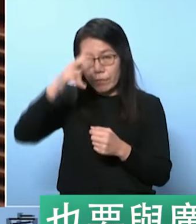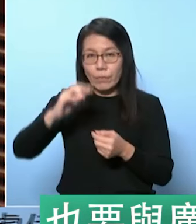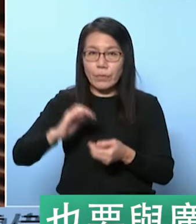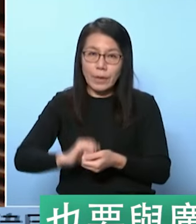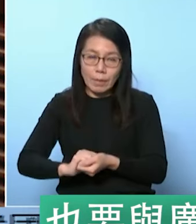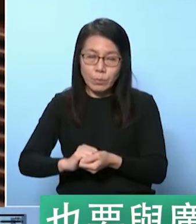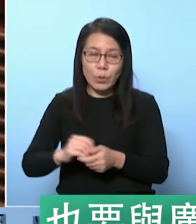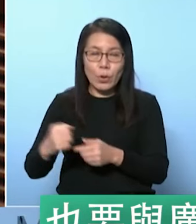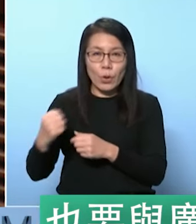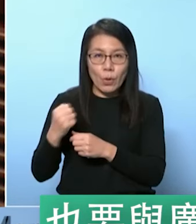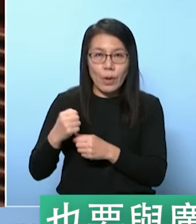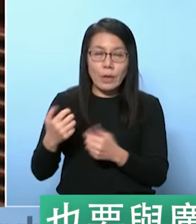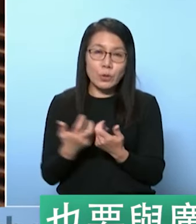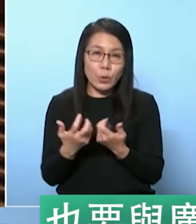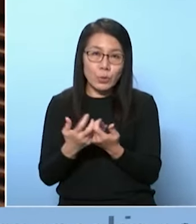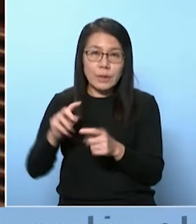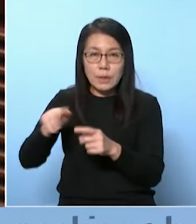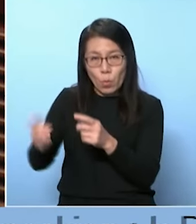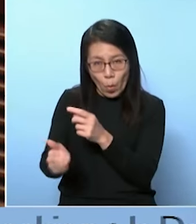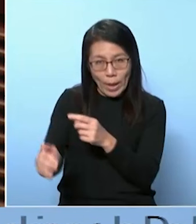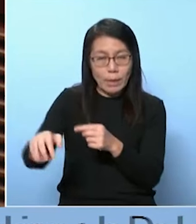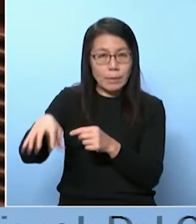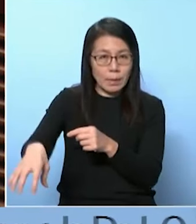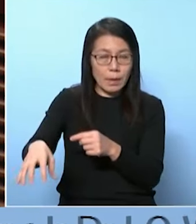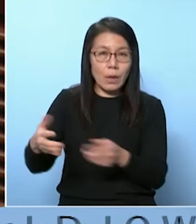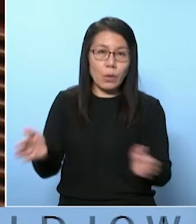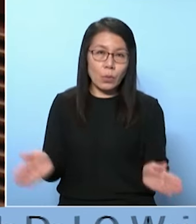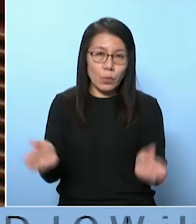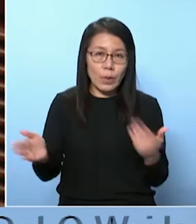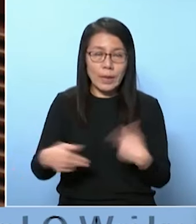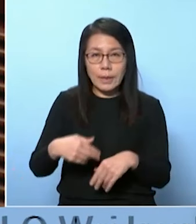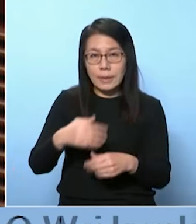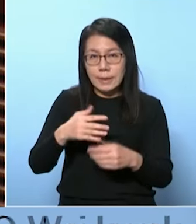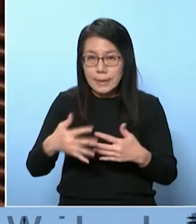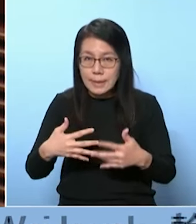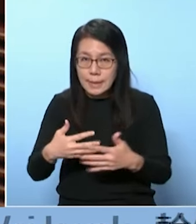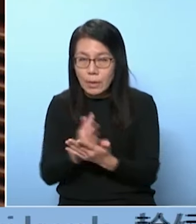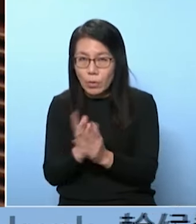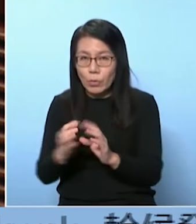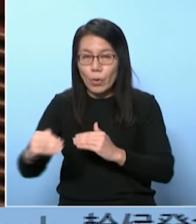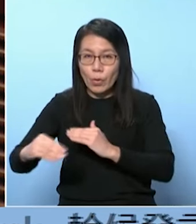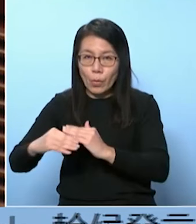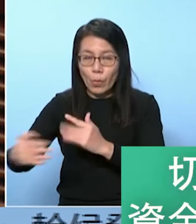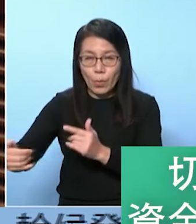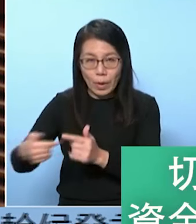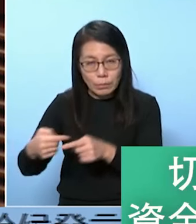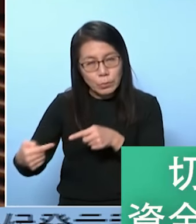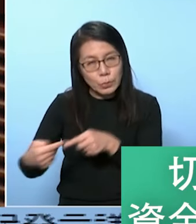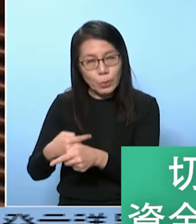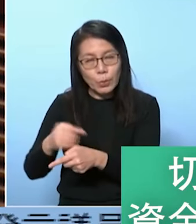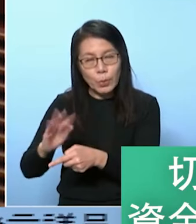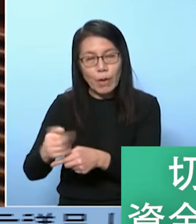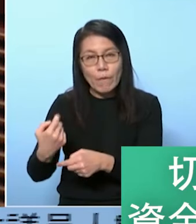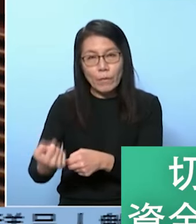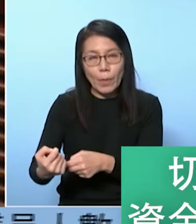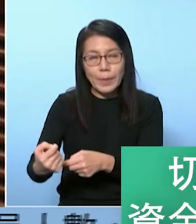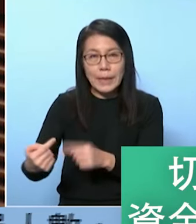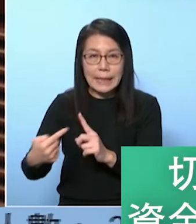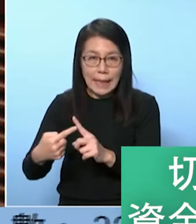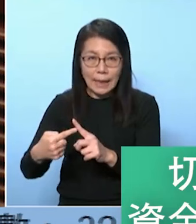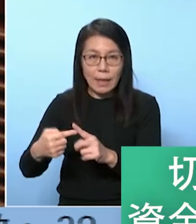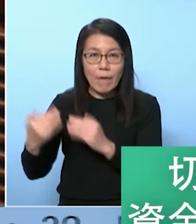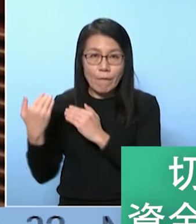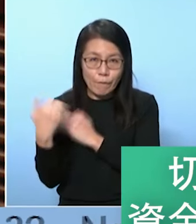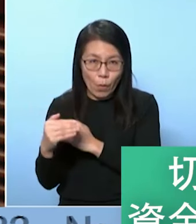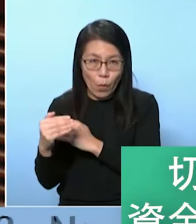協作數字灣區，推動政務跨境通辦，切實便利跨境人流、